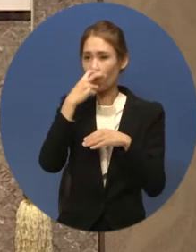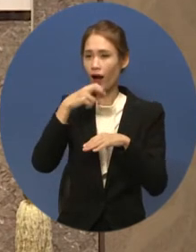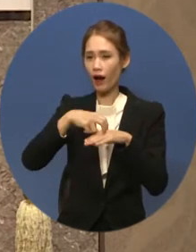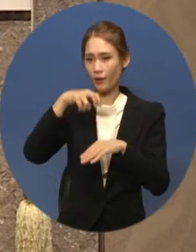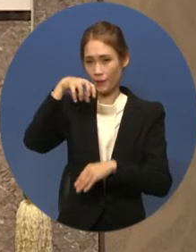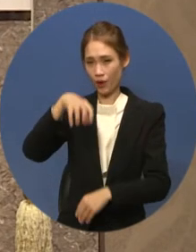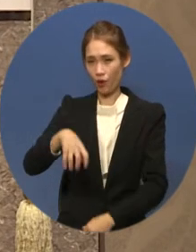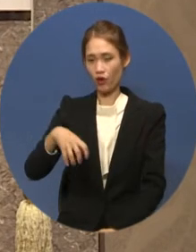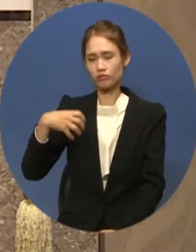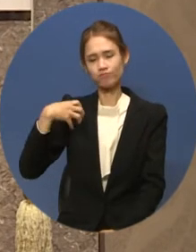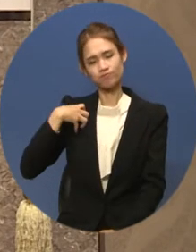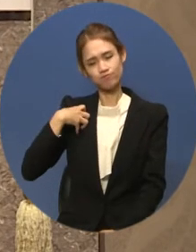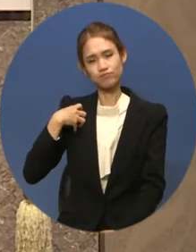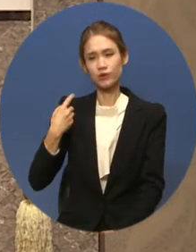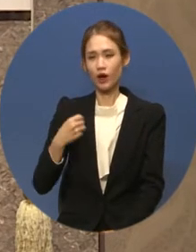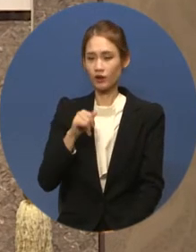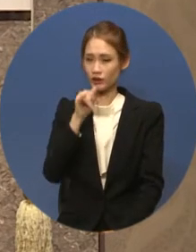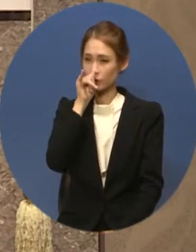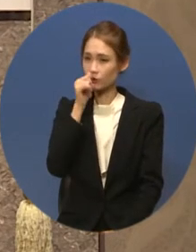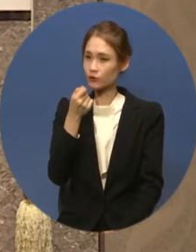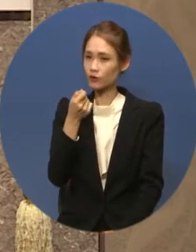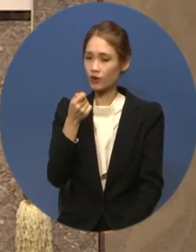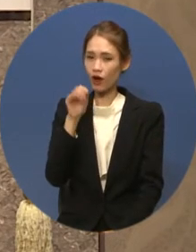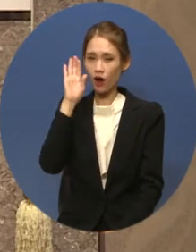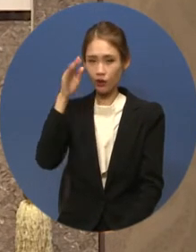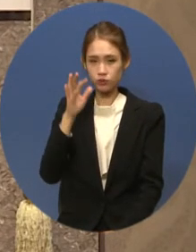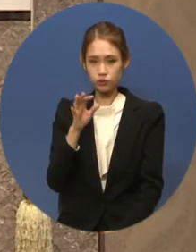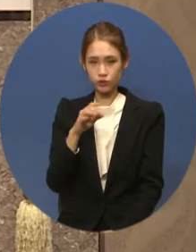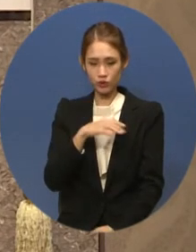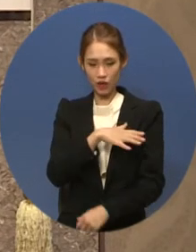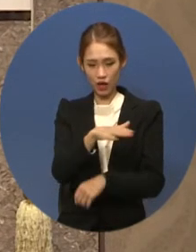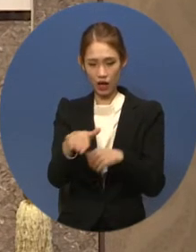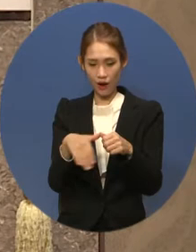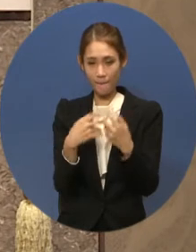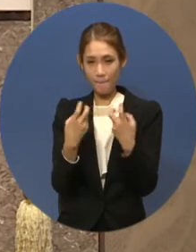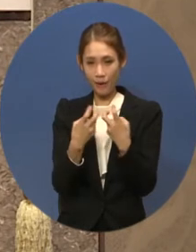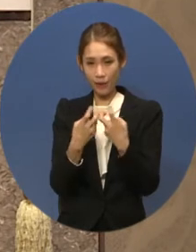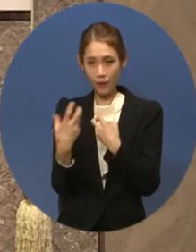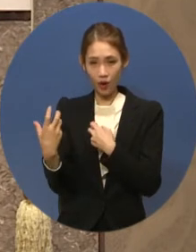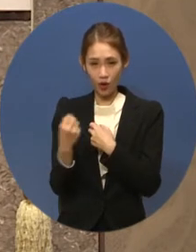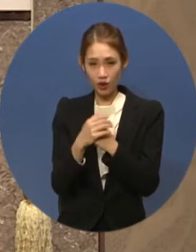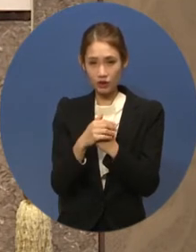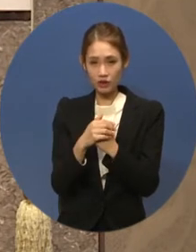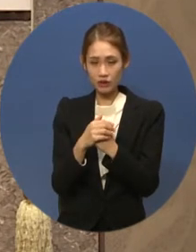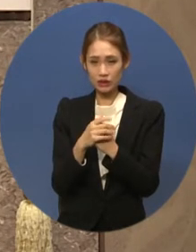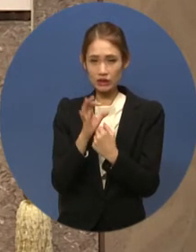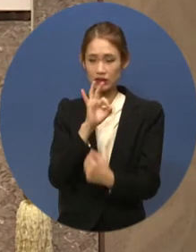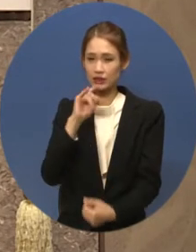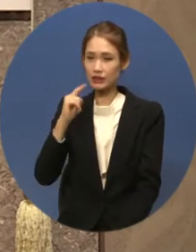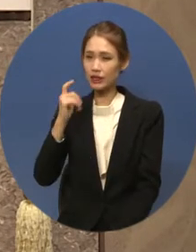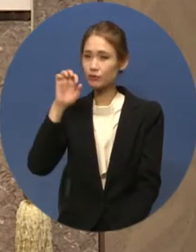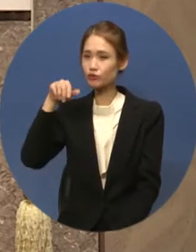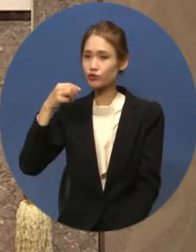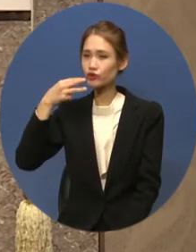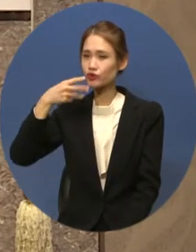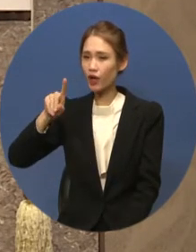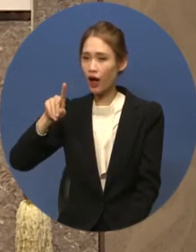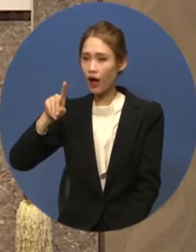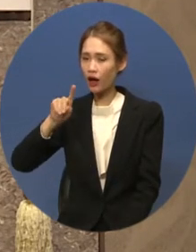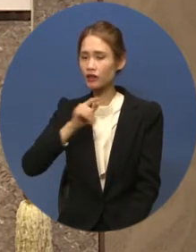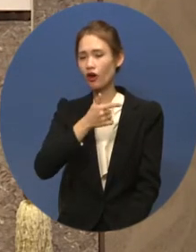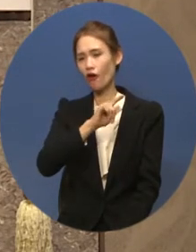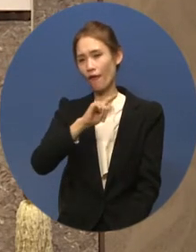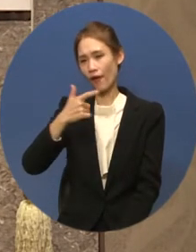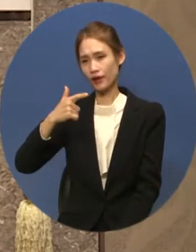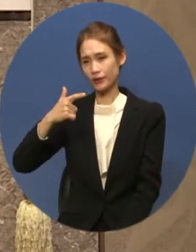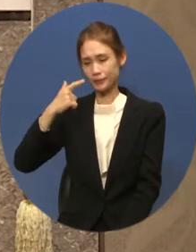한데요 저희가 이제 앞으로 이런 저희들의 노하우와 인프라 경험 들 민간 요양원에 얘도 좀 많이 개방을